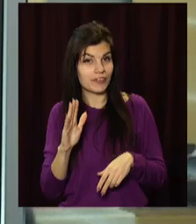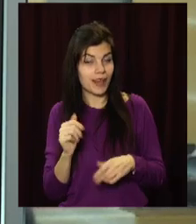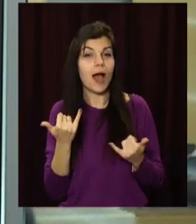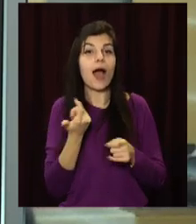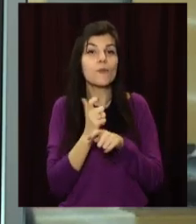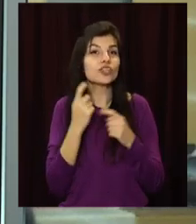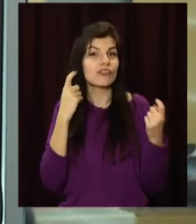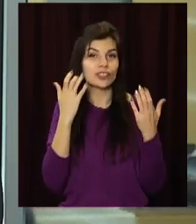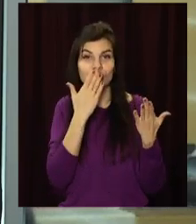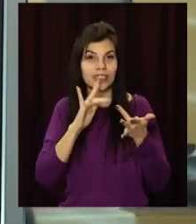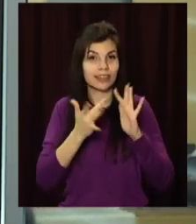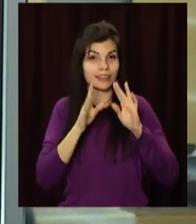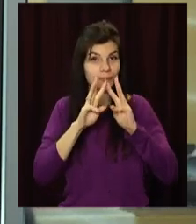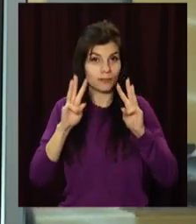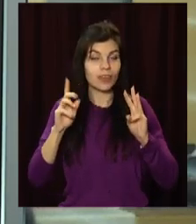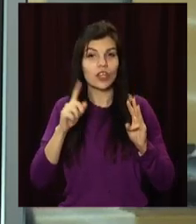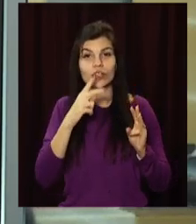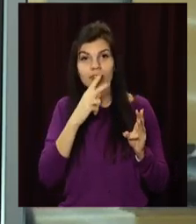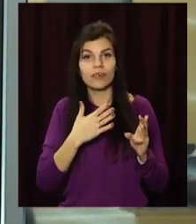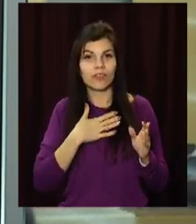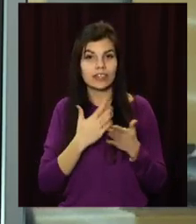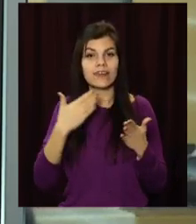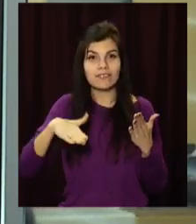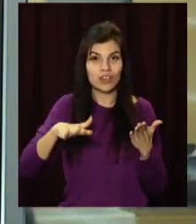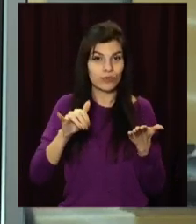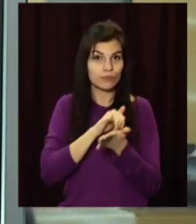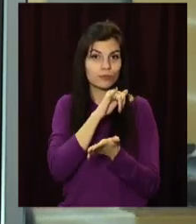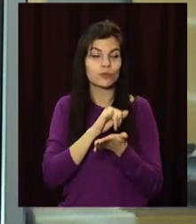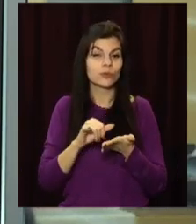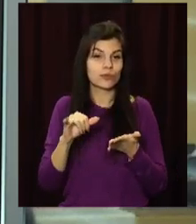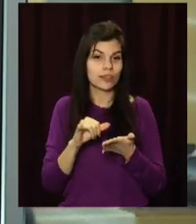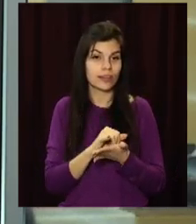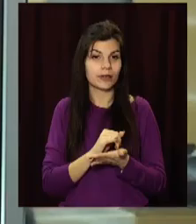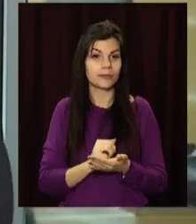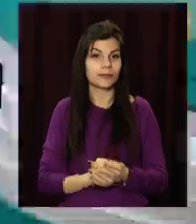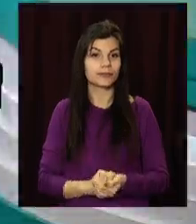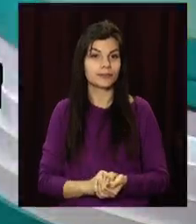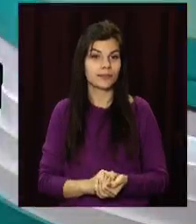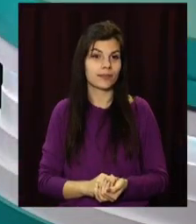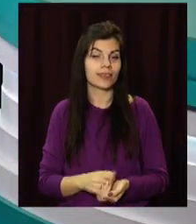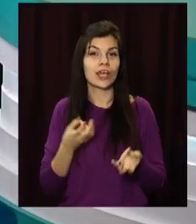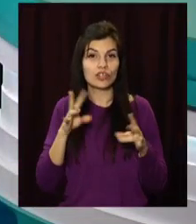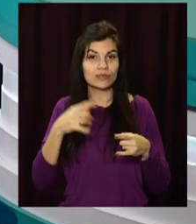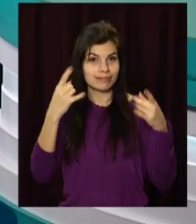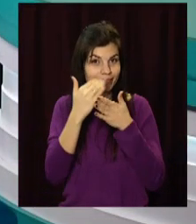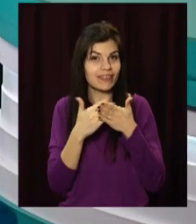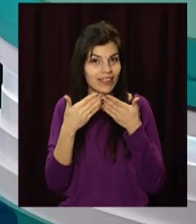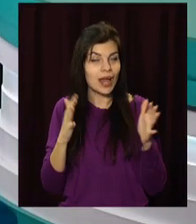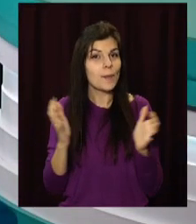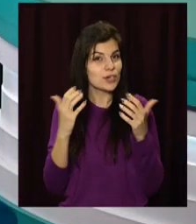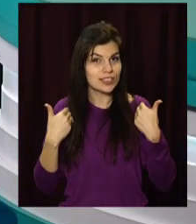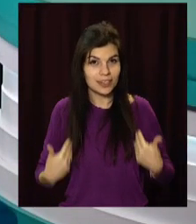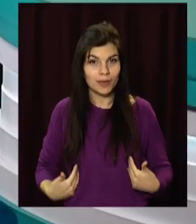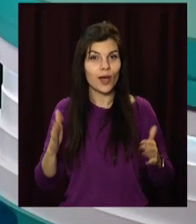Не перемикайте, а далі у випуску Юлія Сирота і разом з нею фреш смакуватиме одна з кращих танцівниць України – Ольга